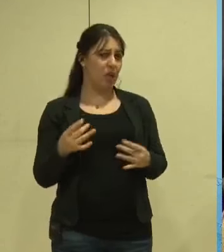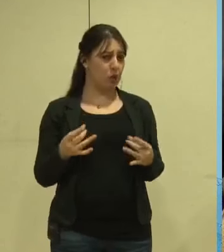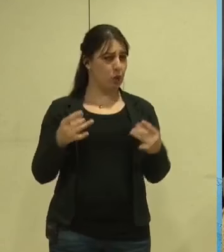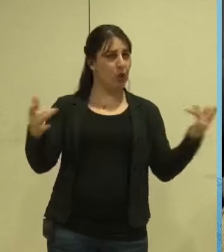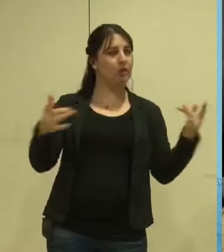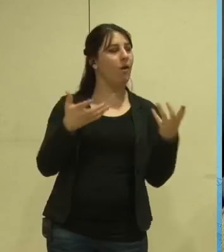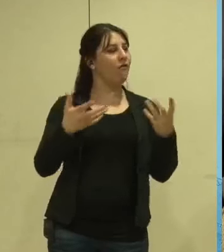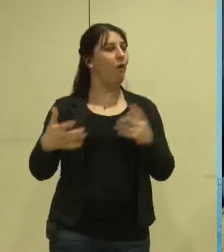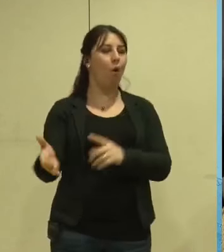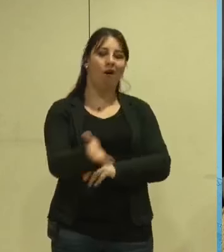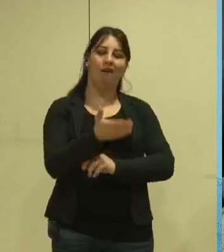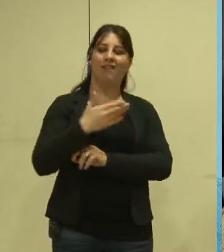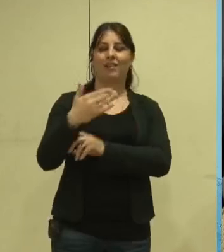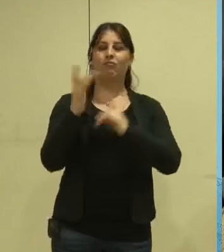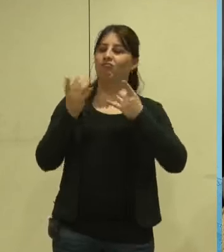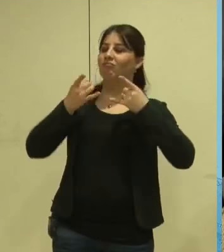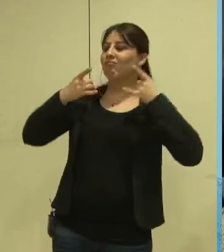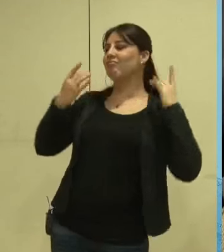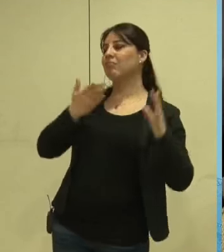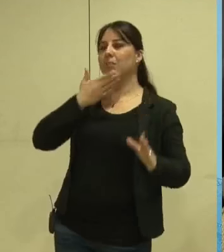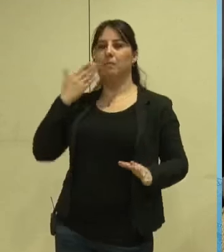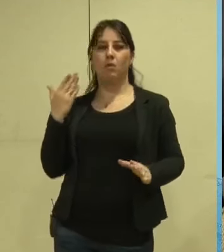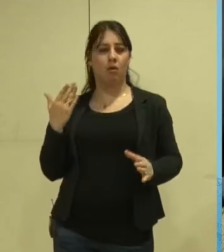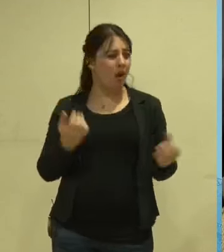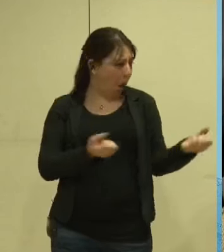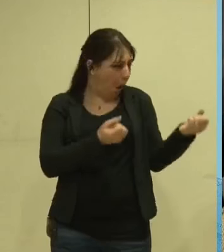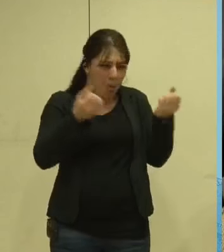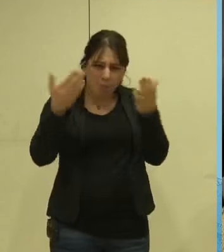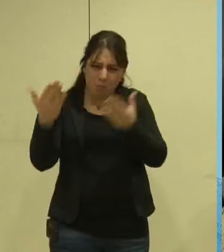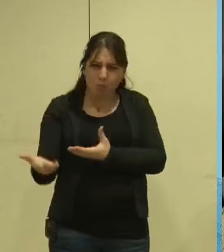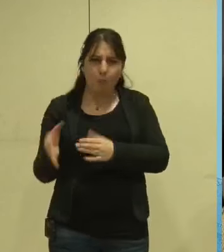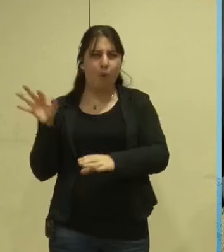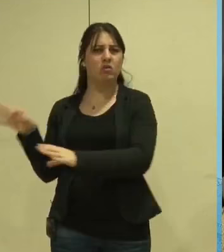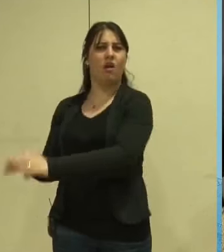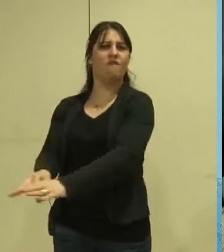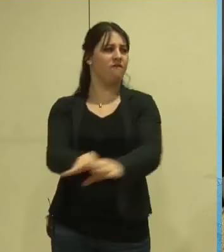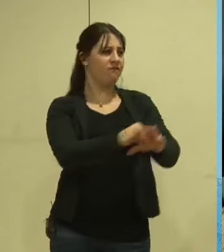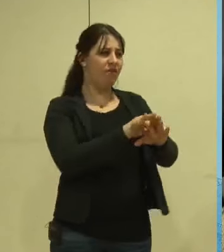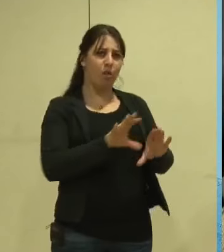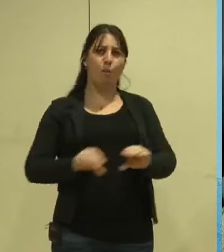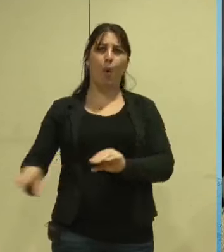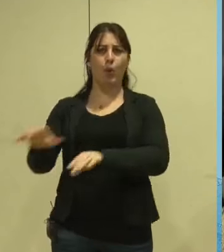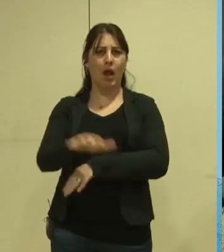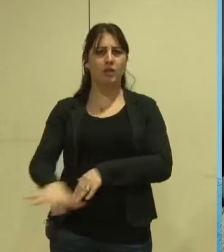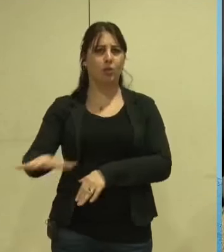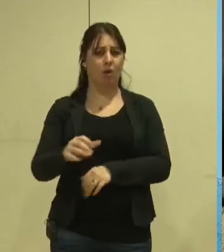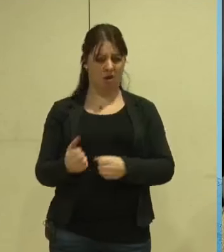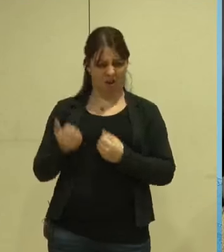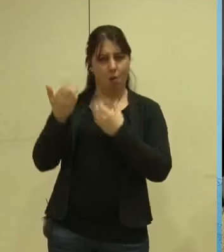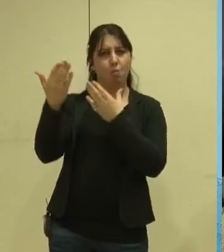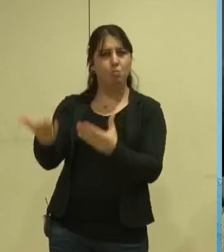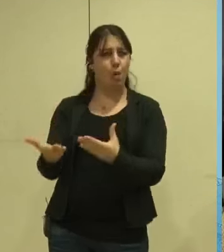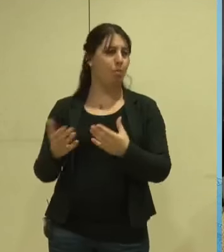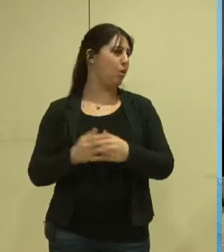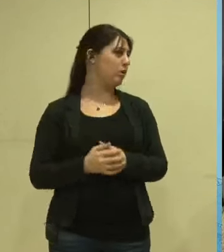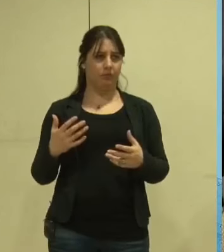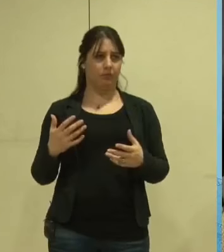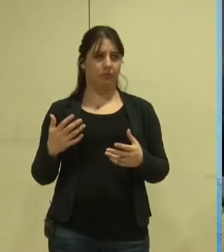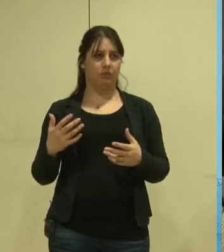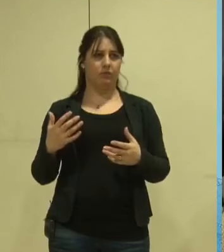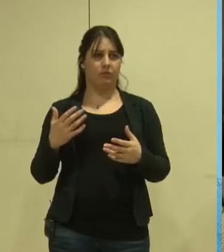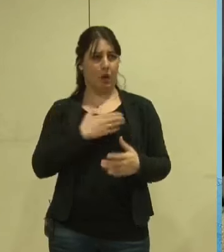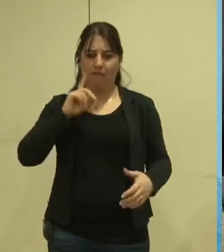votre blason auprès des Grenoblois. Proposez donc un référendum, proposez aux Grenoblois cette formule. Le